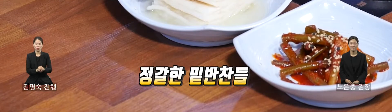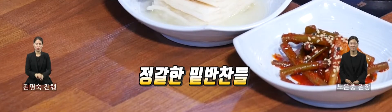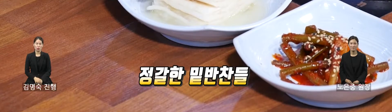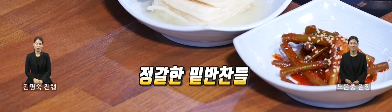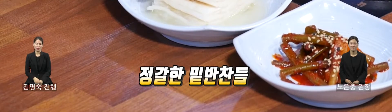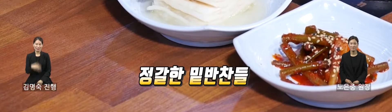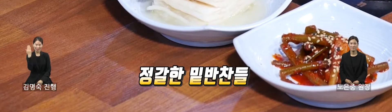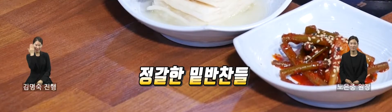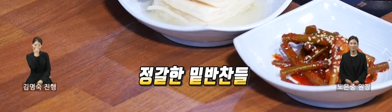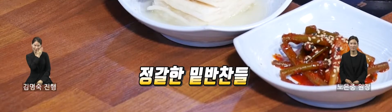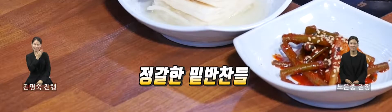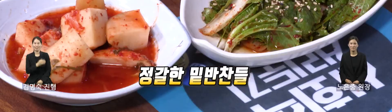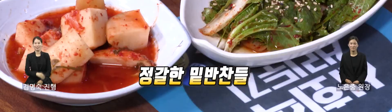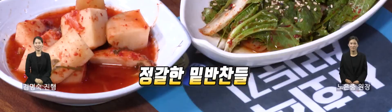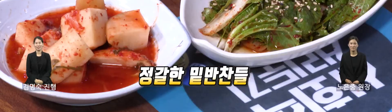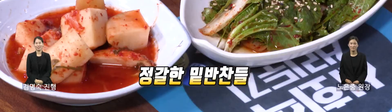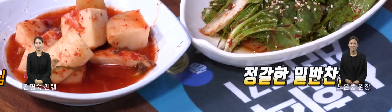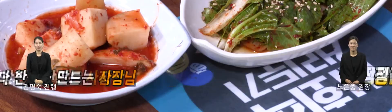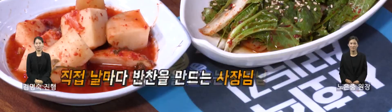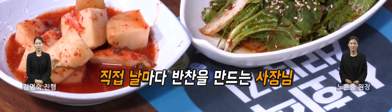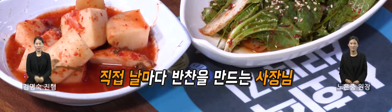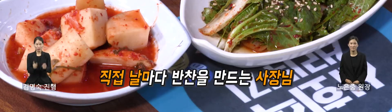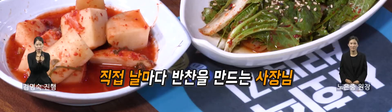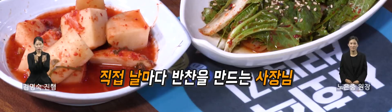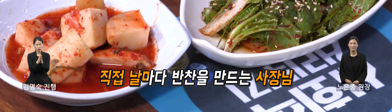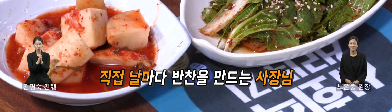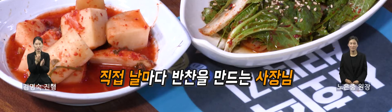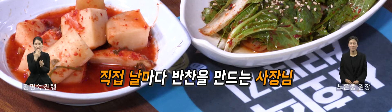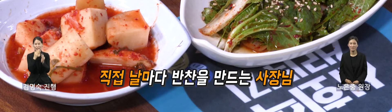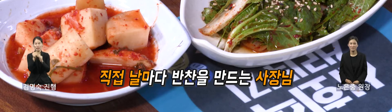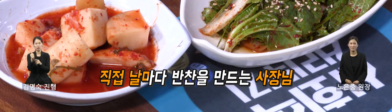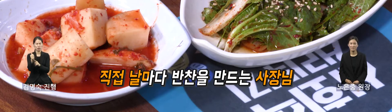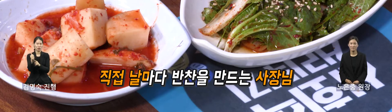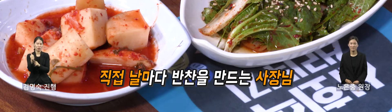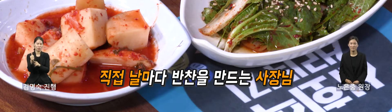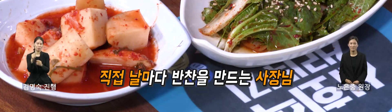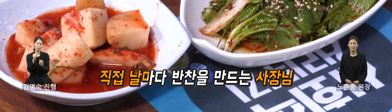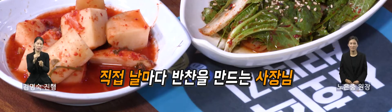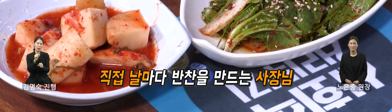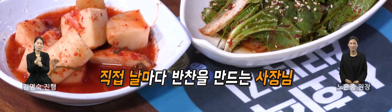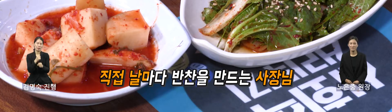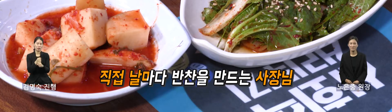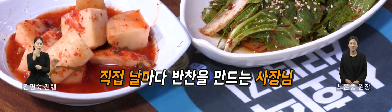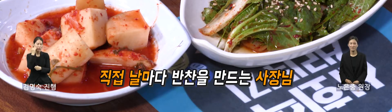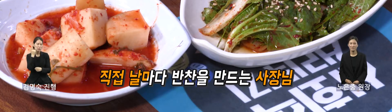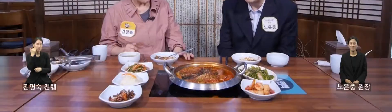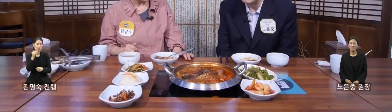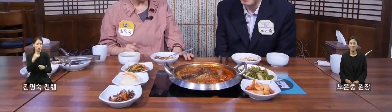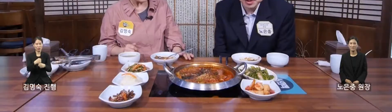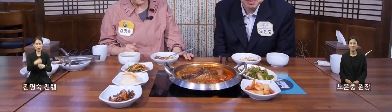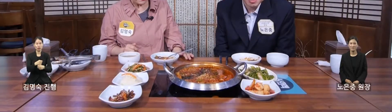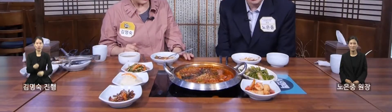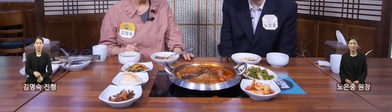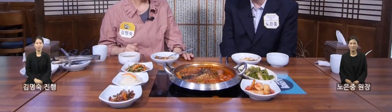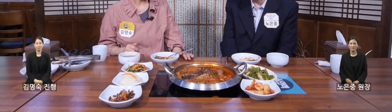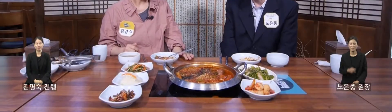밑반찬들도 정갈하게 이런 걸 직접 막 담그실 김치 같은 거